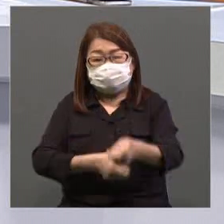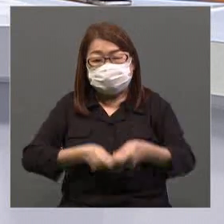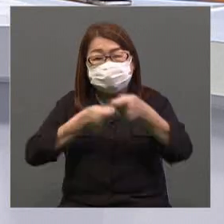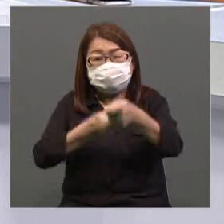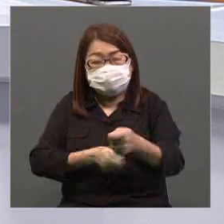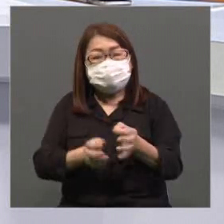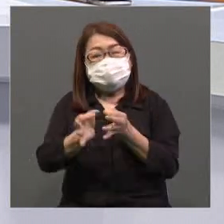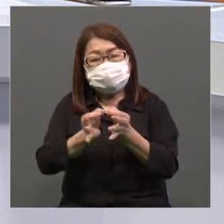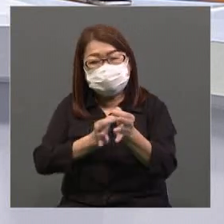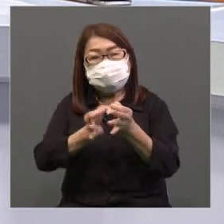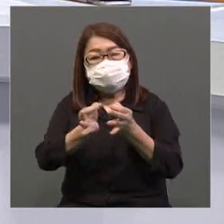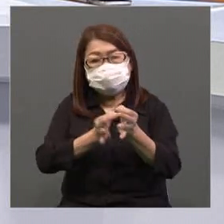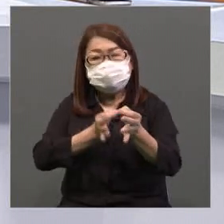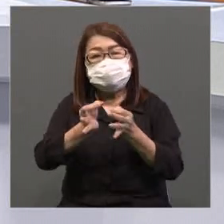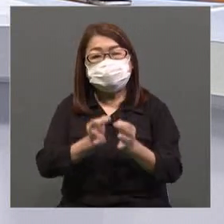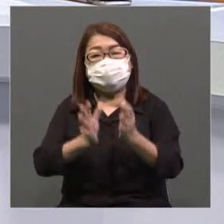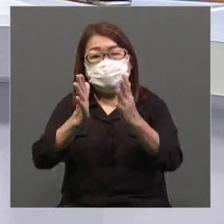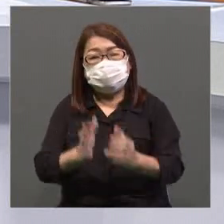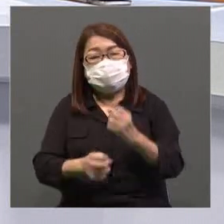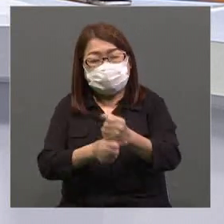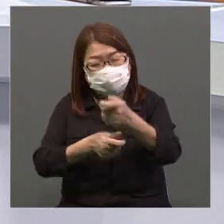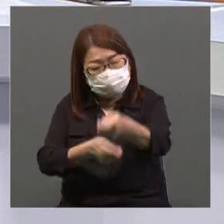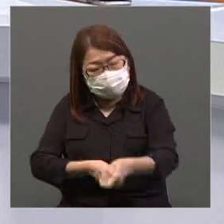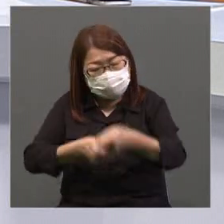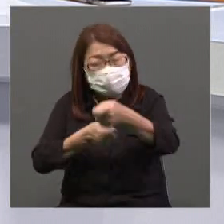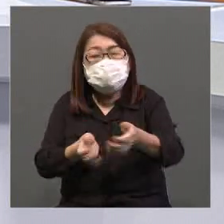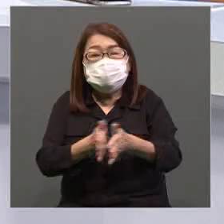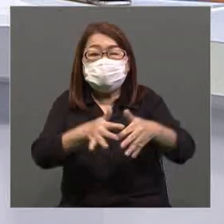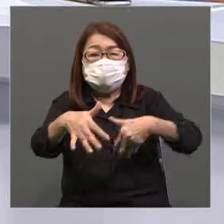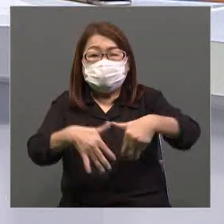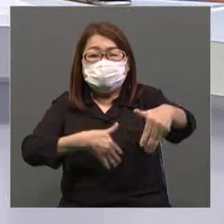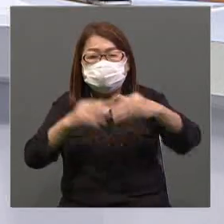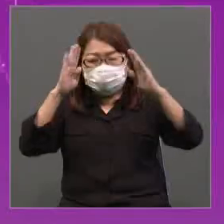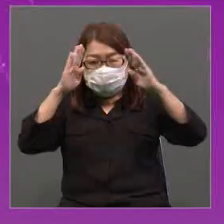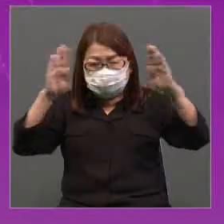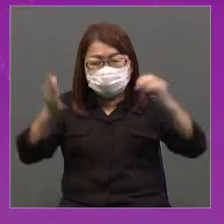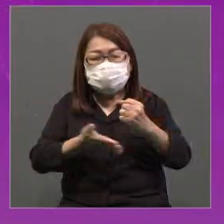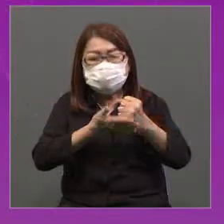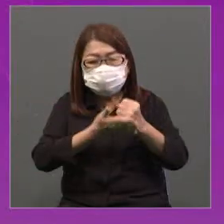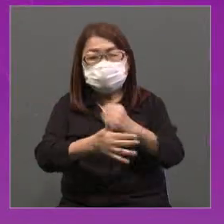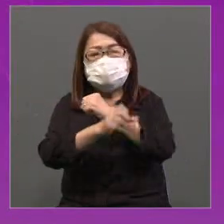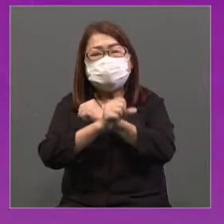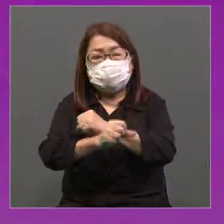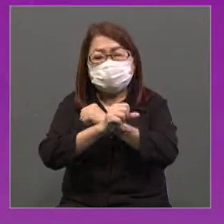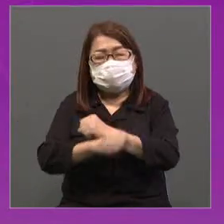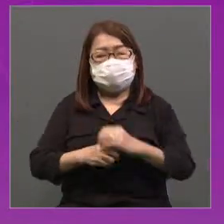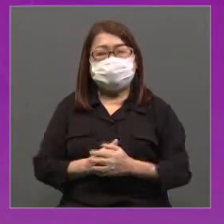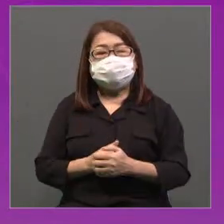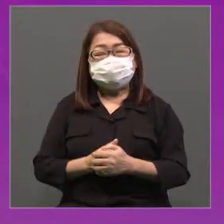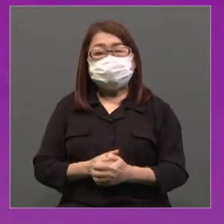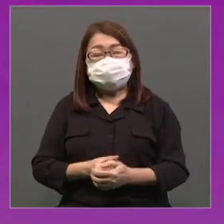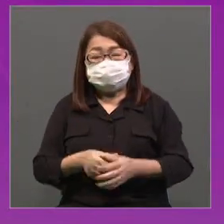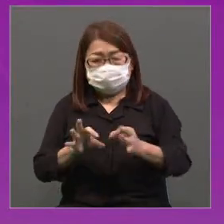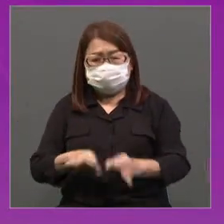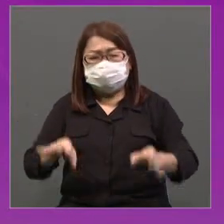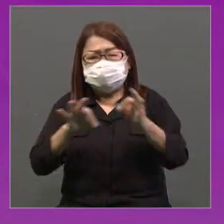เร่งสร้างความเข้าใจให้กับทางเกษตรกรและก็พี่น้องประชาชนในการร่วมกันแก้ปัญหาทั้งหมดควันและก็ฝุ่นละอองโดยเฉพาะนะครับเรื่องของการ